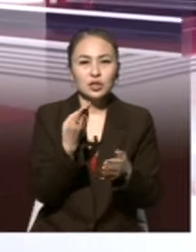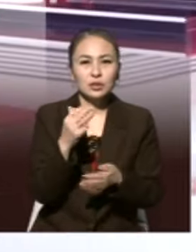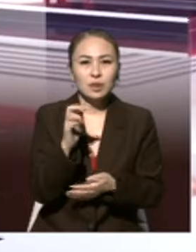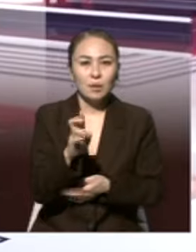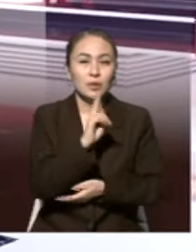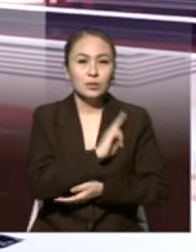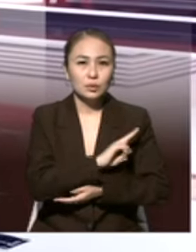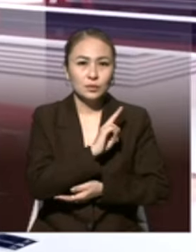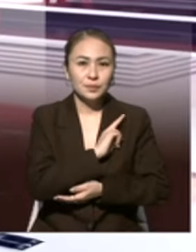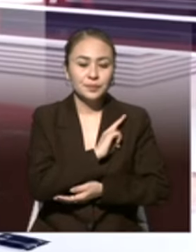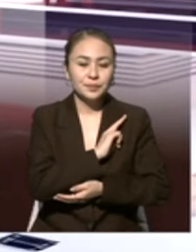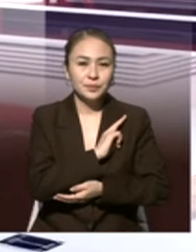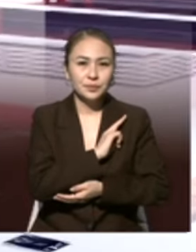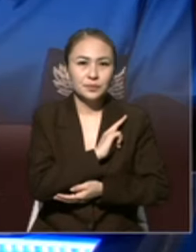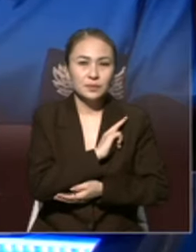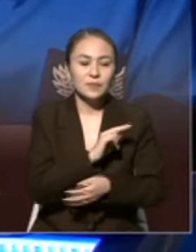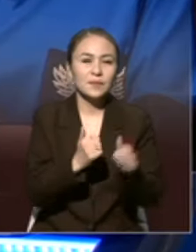жерде